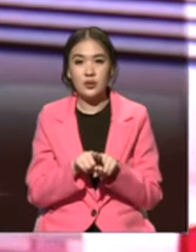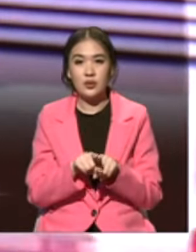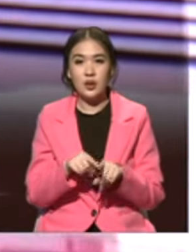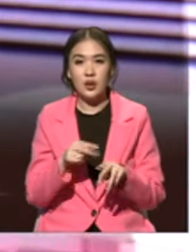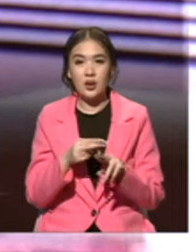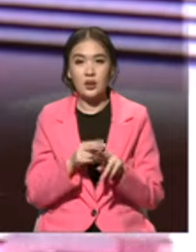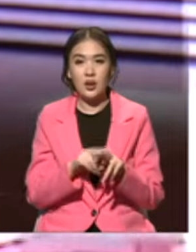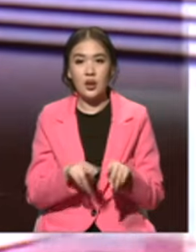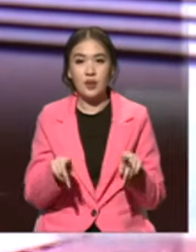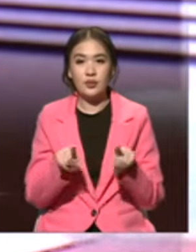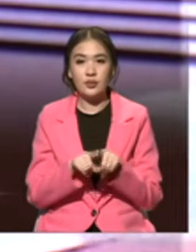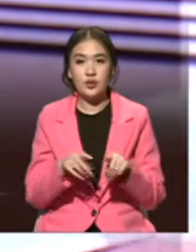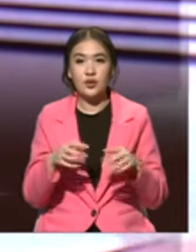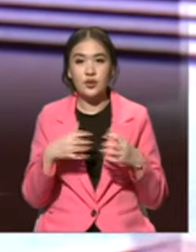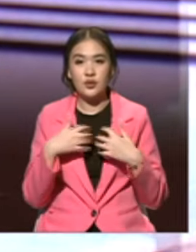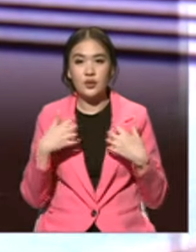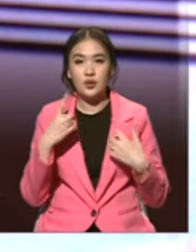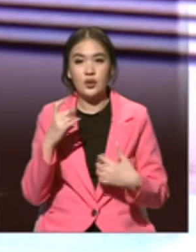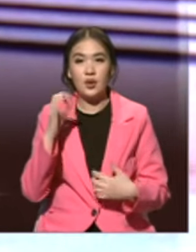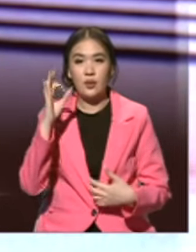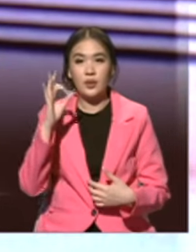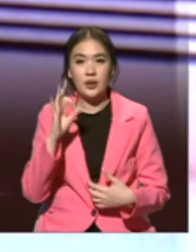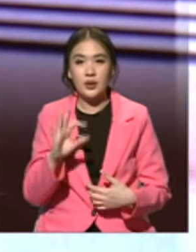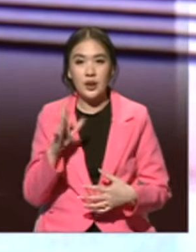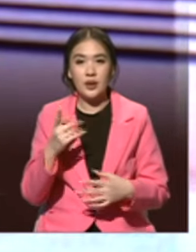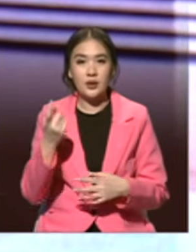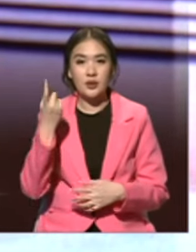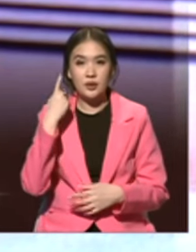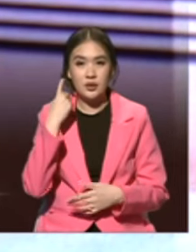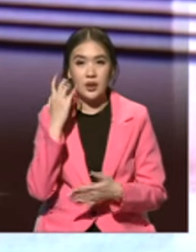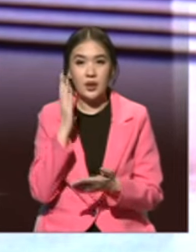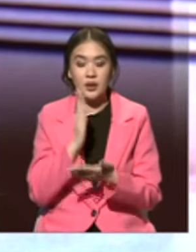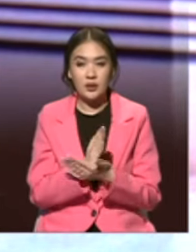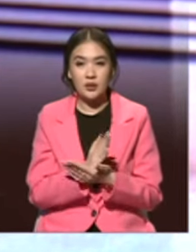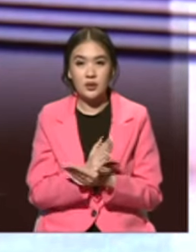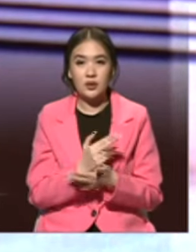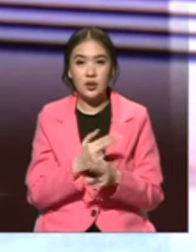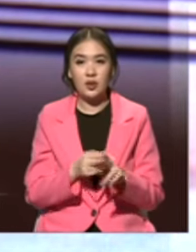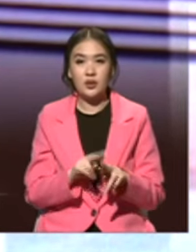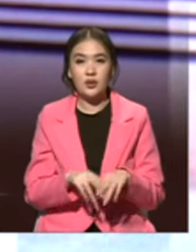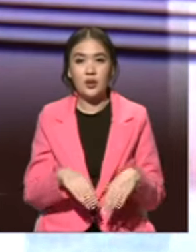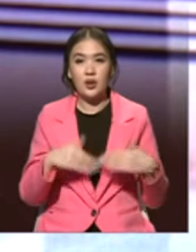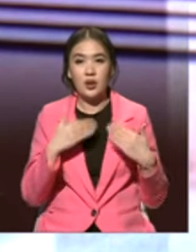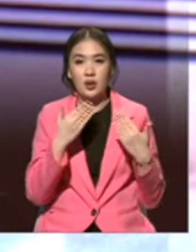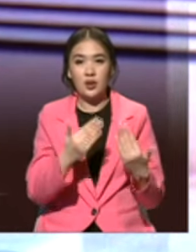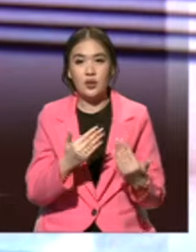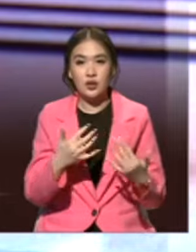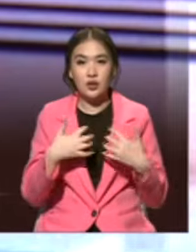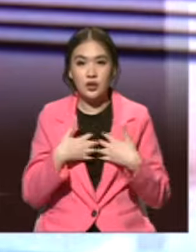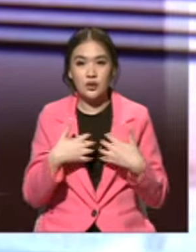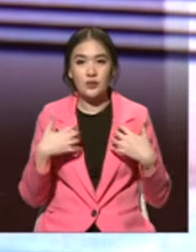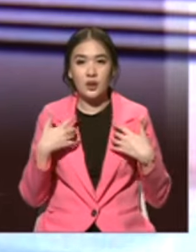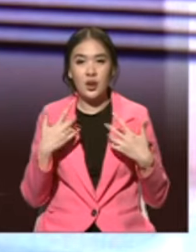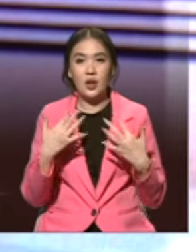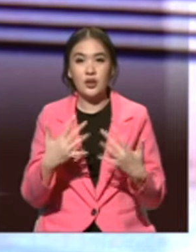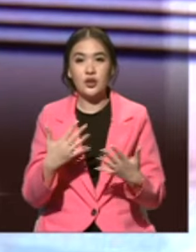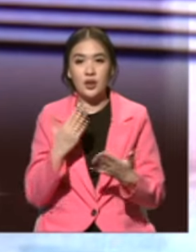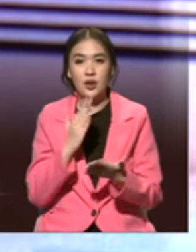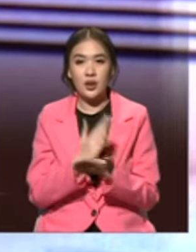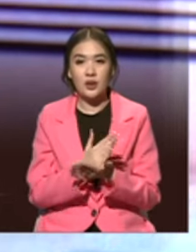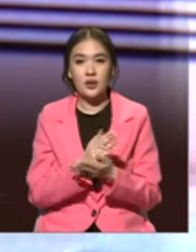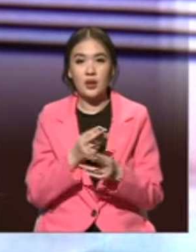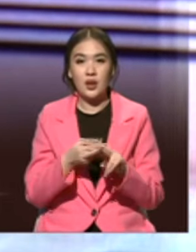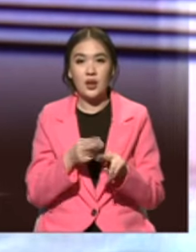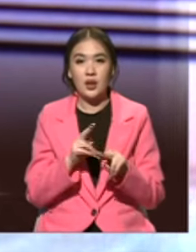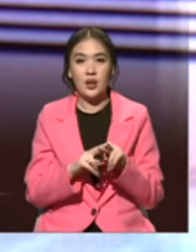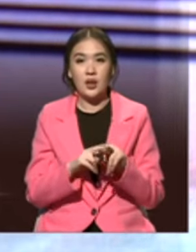Сонда біз жаңағы малдың бәрін 100% сырғаласақ, онда біз малдың қанша мал бар екені, соның арқасында біз